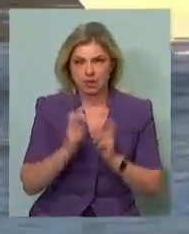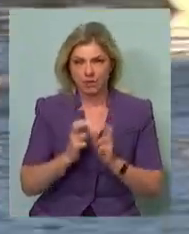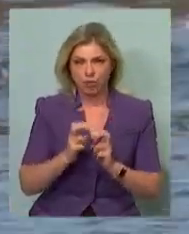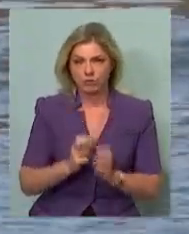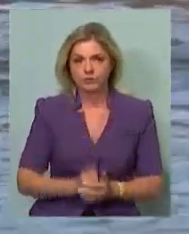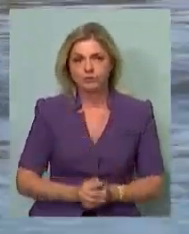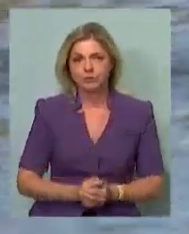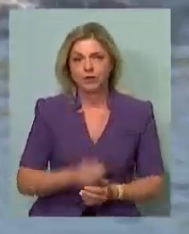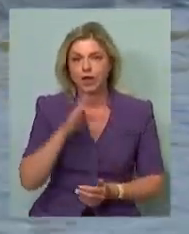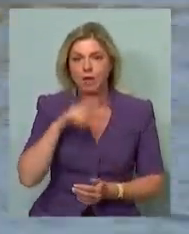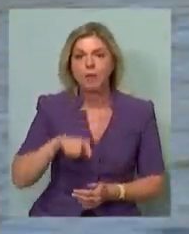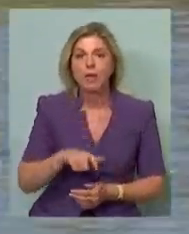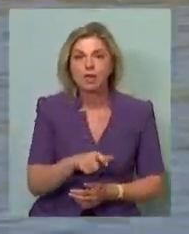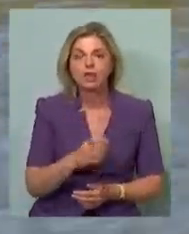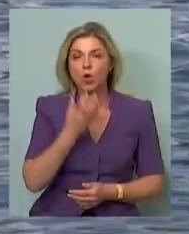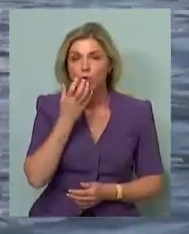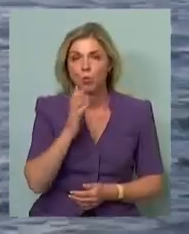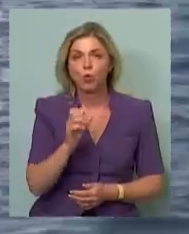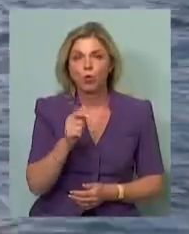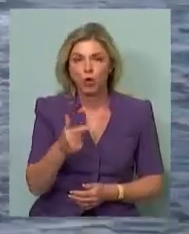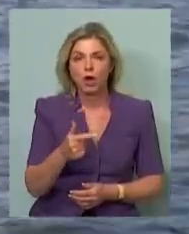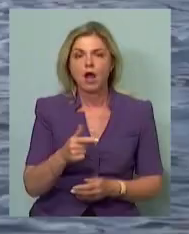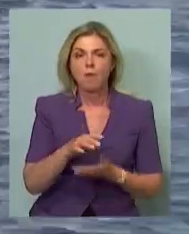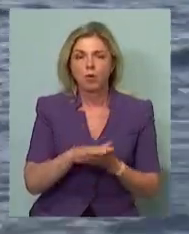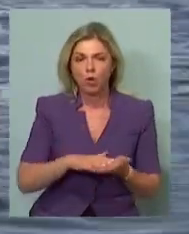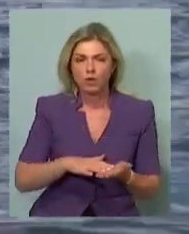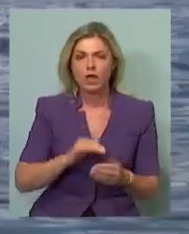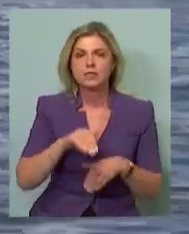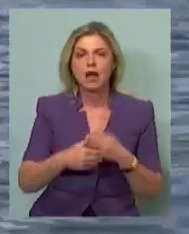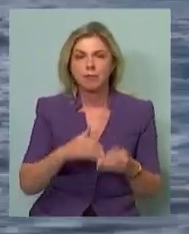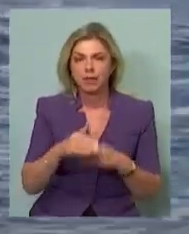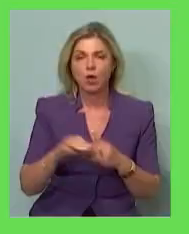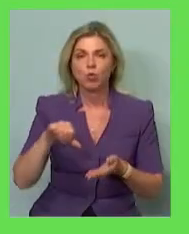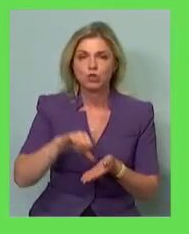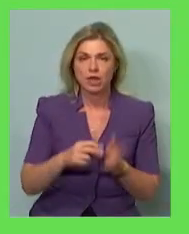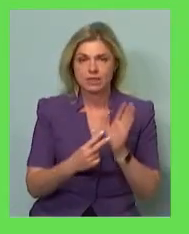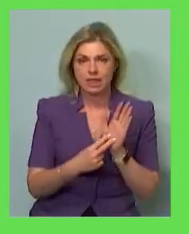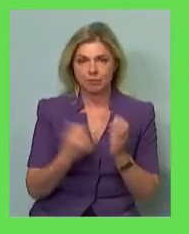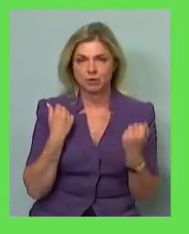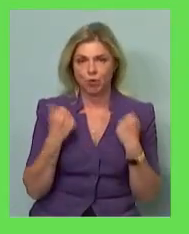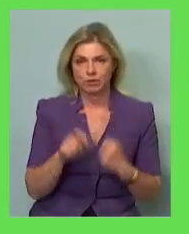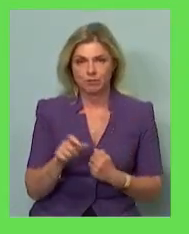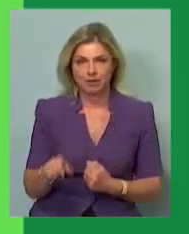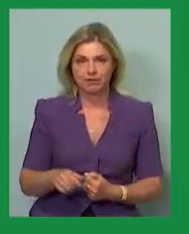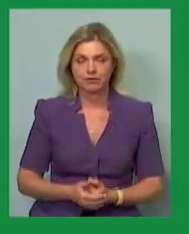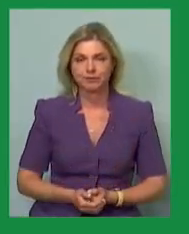На річці Південний Буг триває 50-кілометровий заплив за участі 7 спортсменів.